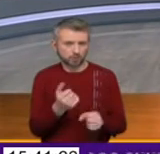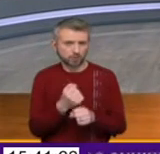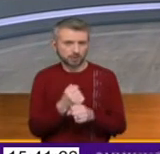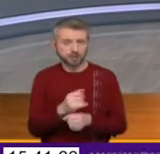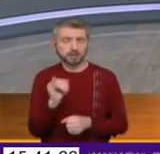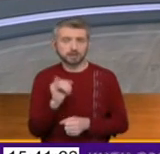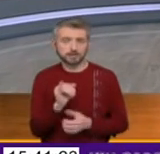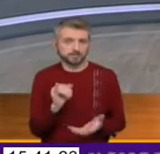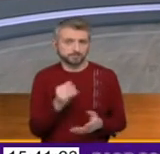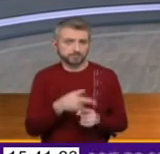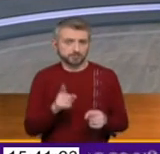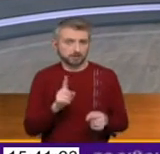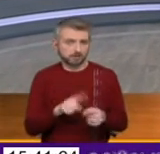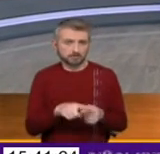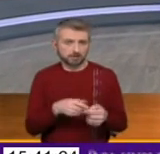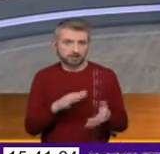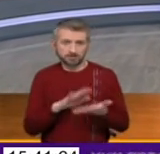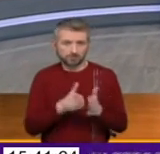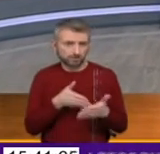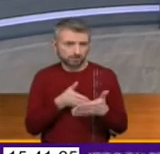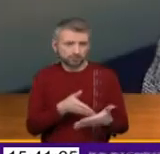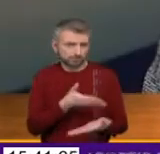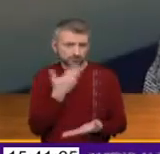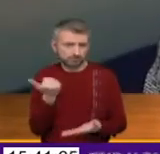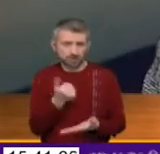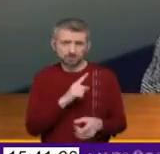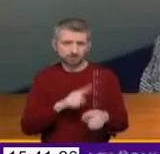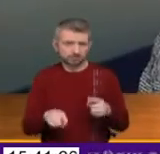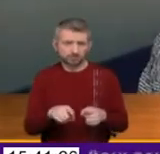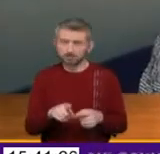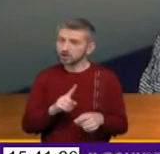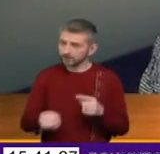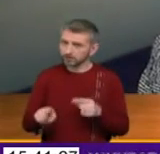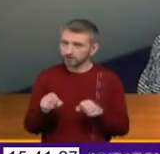І це не безвихідна ситуація, її можна вирішити. Але, знову швидко ж таки, вирішується?